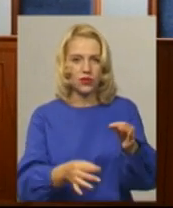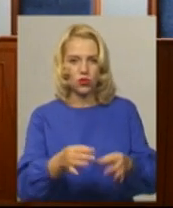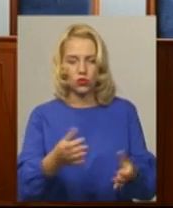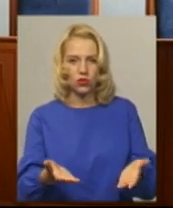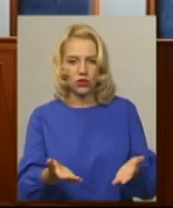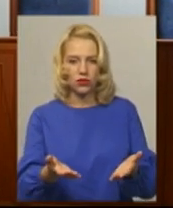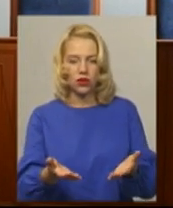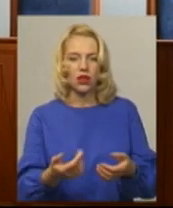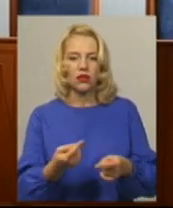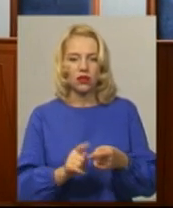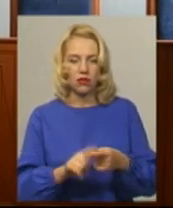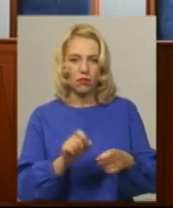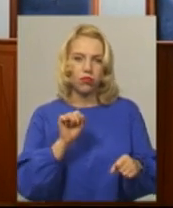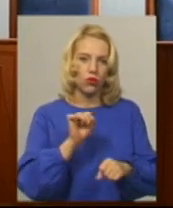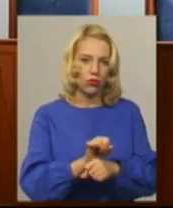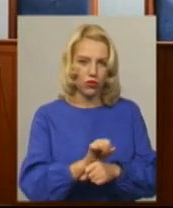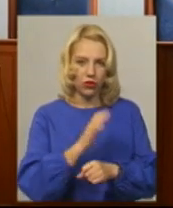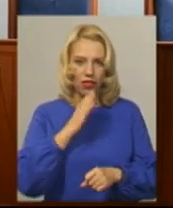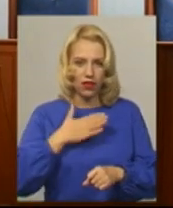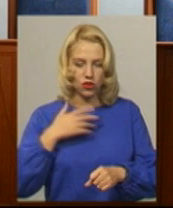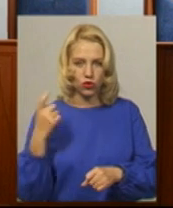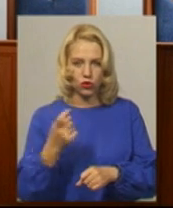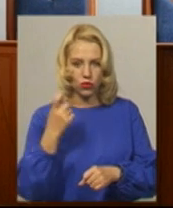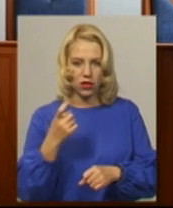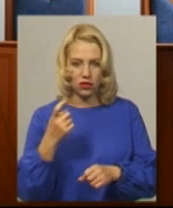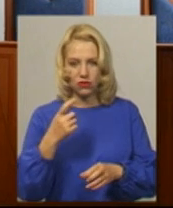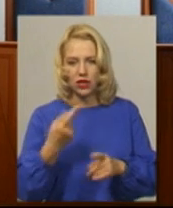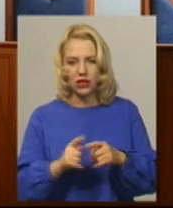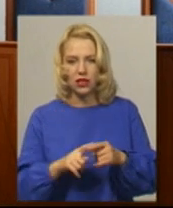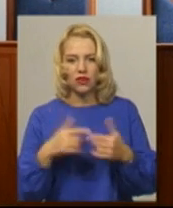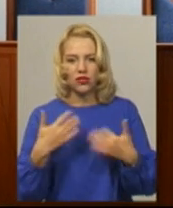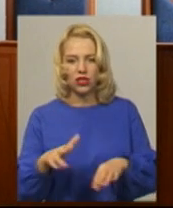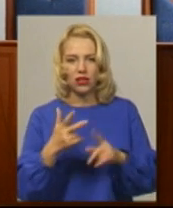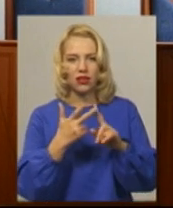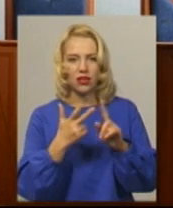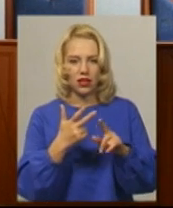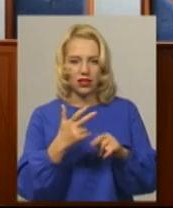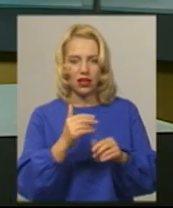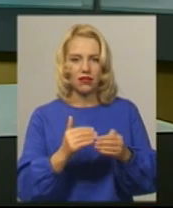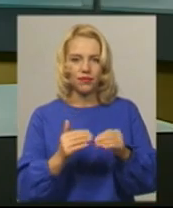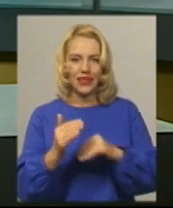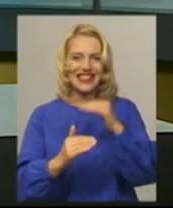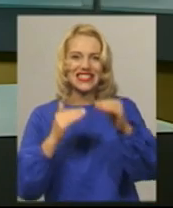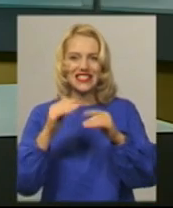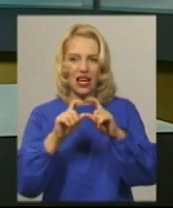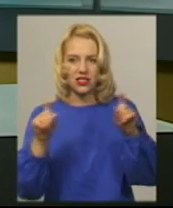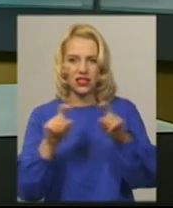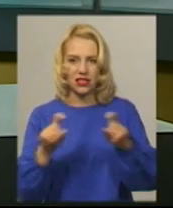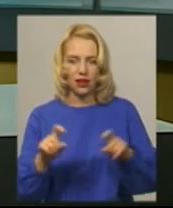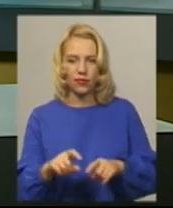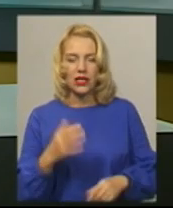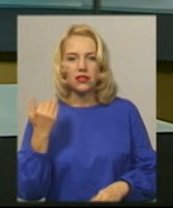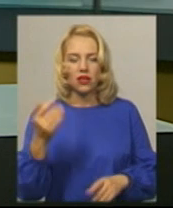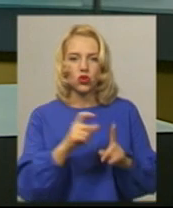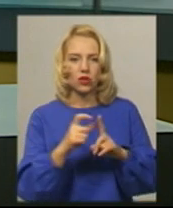і вони блокують господарство. Це на сьогоднішній день вже у нас третя інстанція. За його словами,